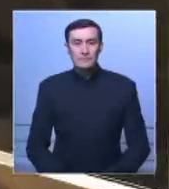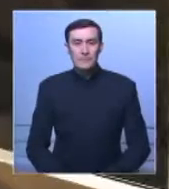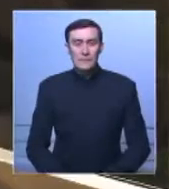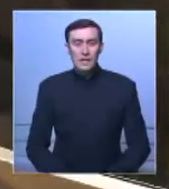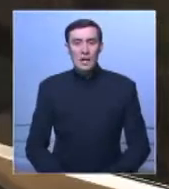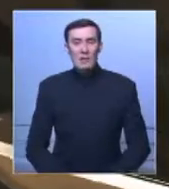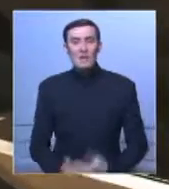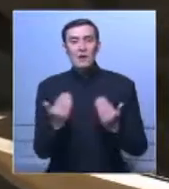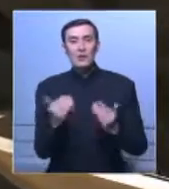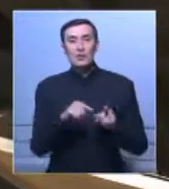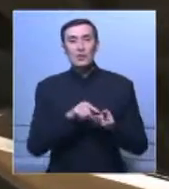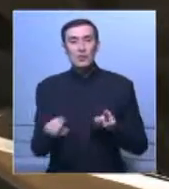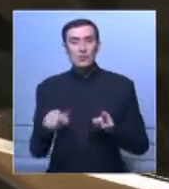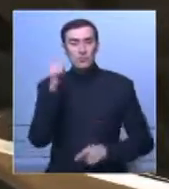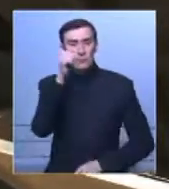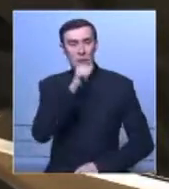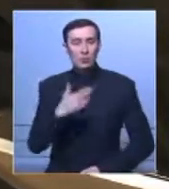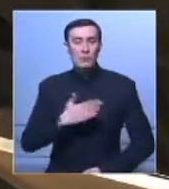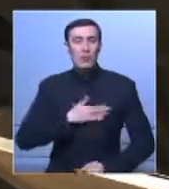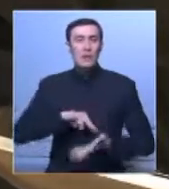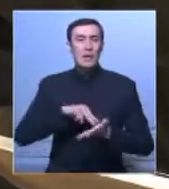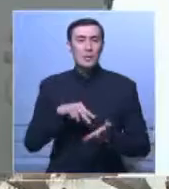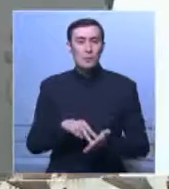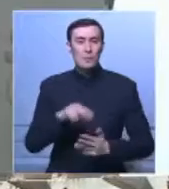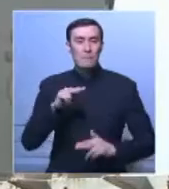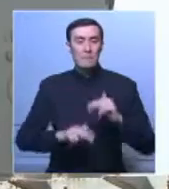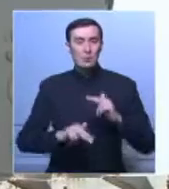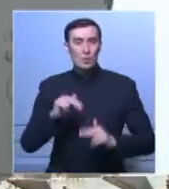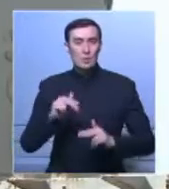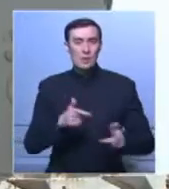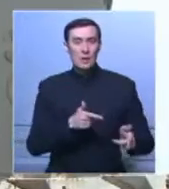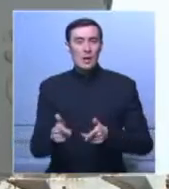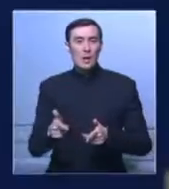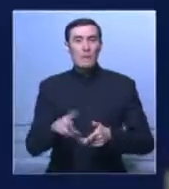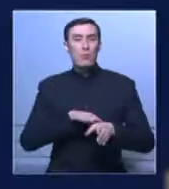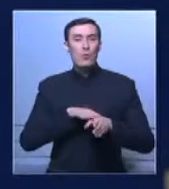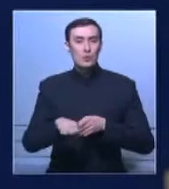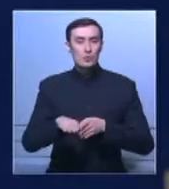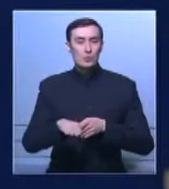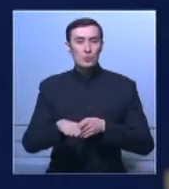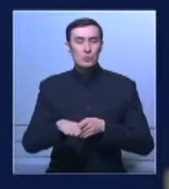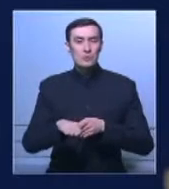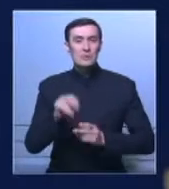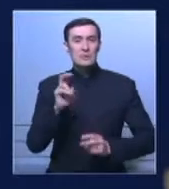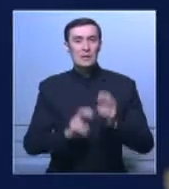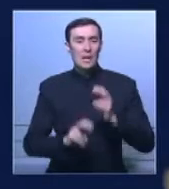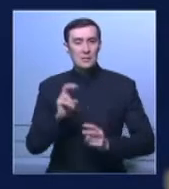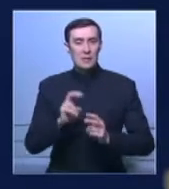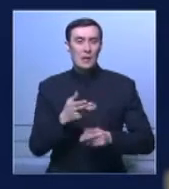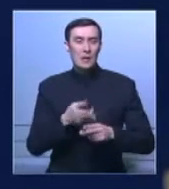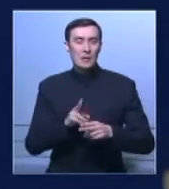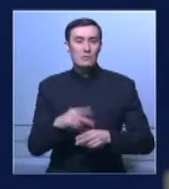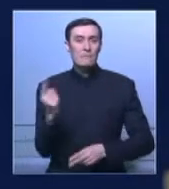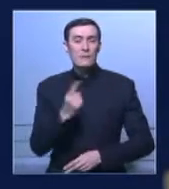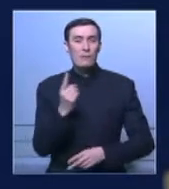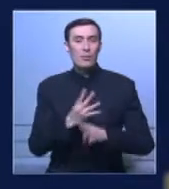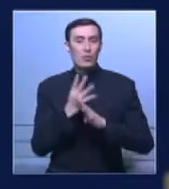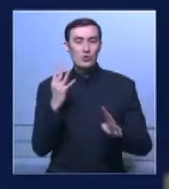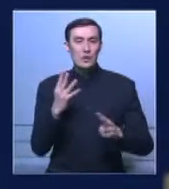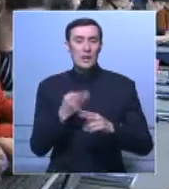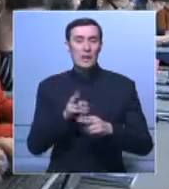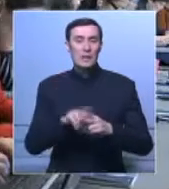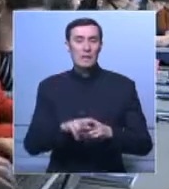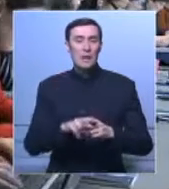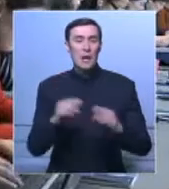В текущем году планируется построить полностью станцию. То есть в первую очередь